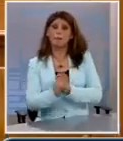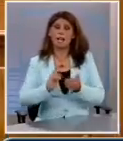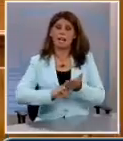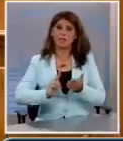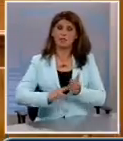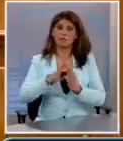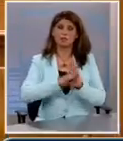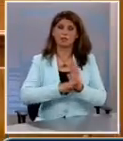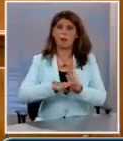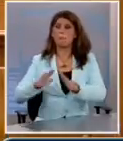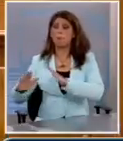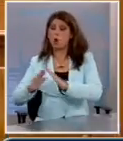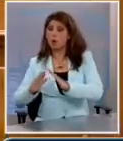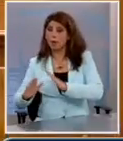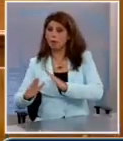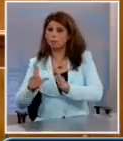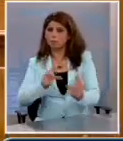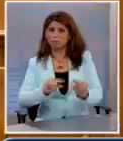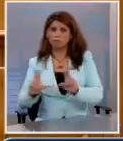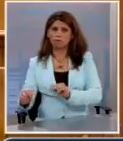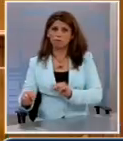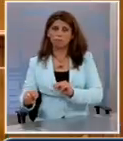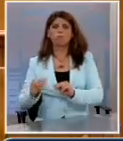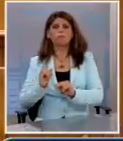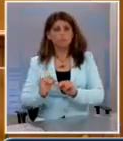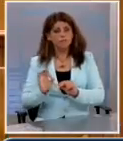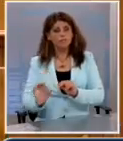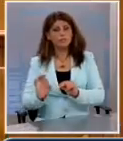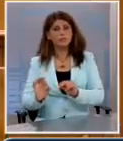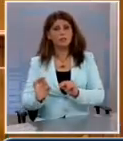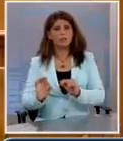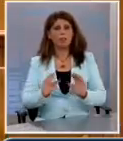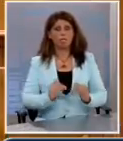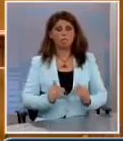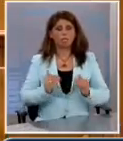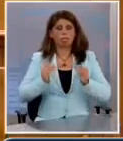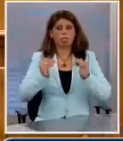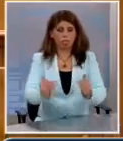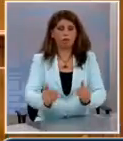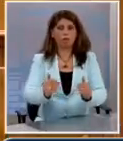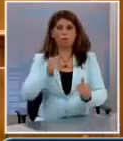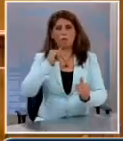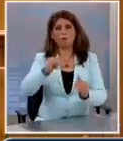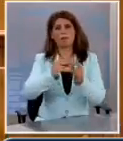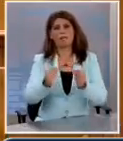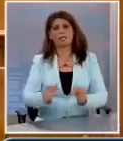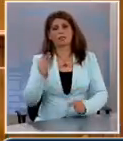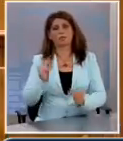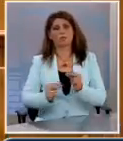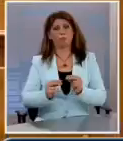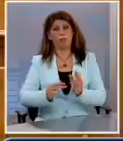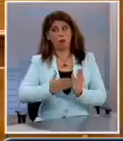σε προνοιακό και φυσικά ετεροχρονίζει την οριστική λύση του προβλήματος. Και όλα αυτά